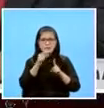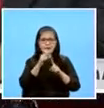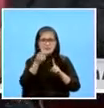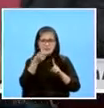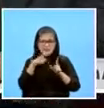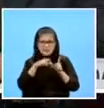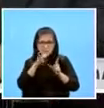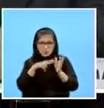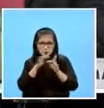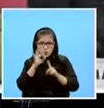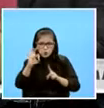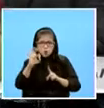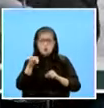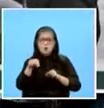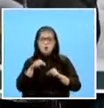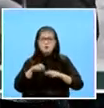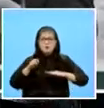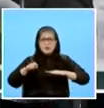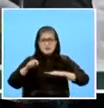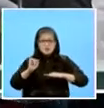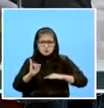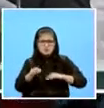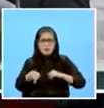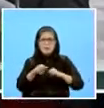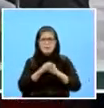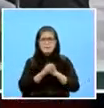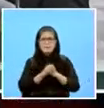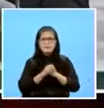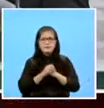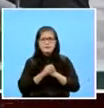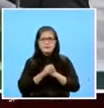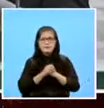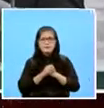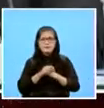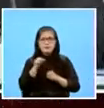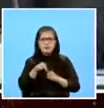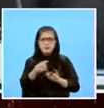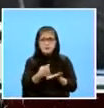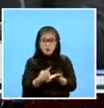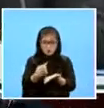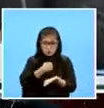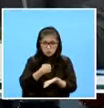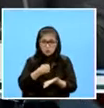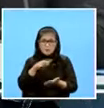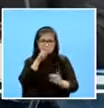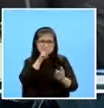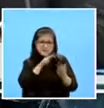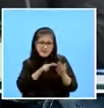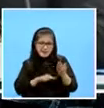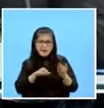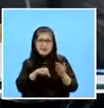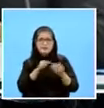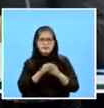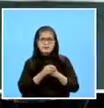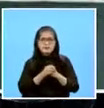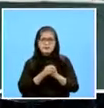beragendakan pembacaan permohonan daripada pihak pemohon. Dan pihak pemohon tersebut, yakni tiga partai politik